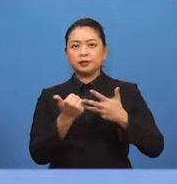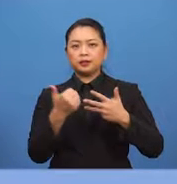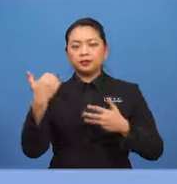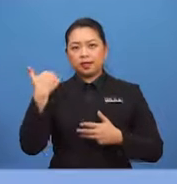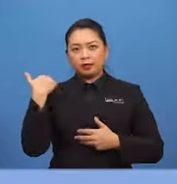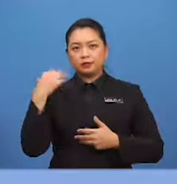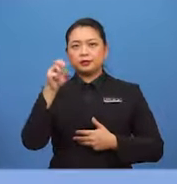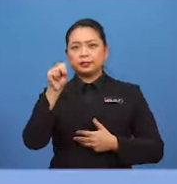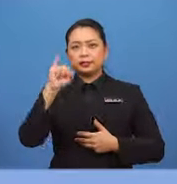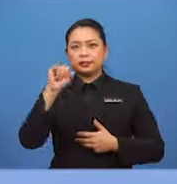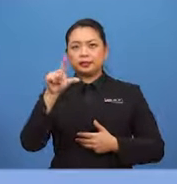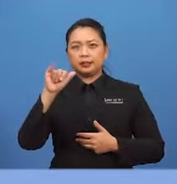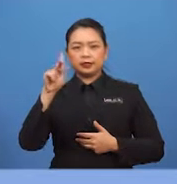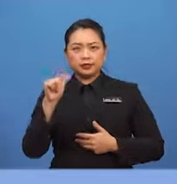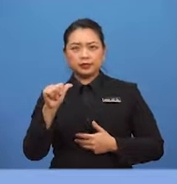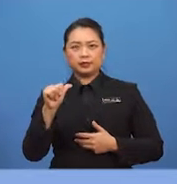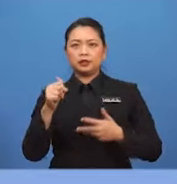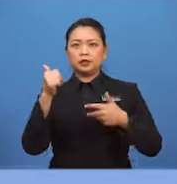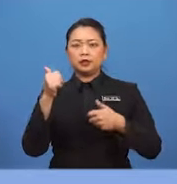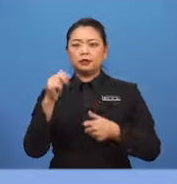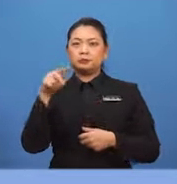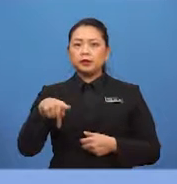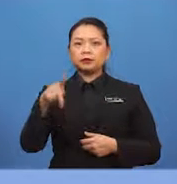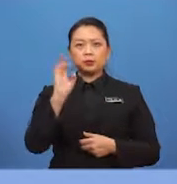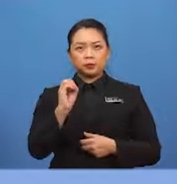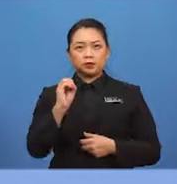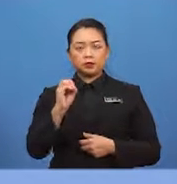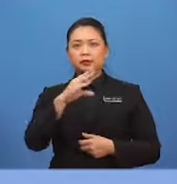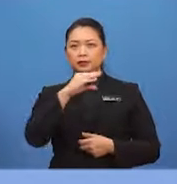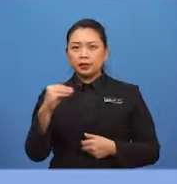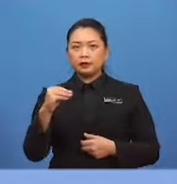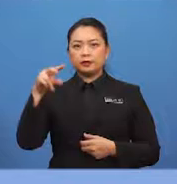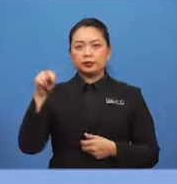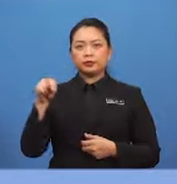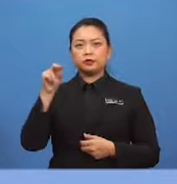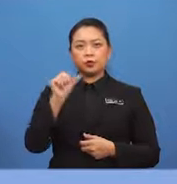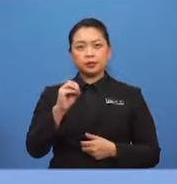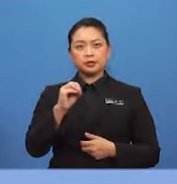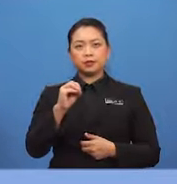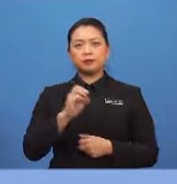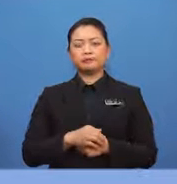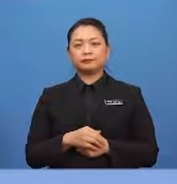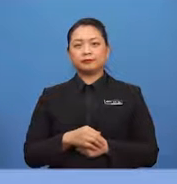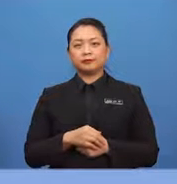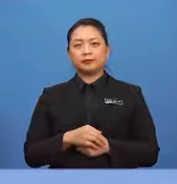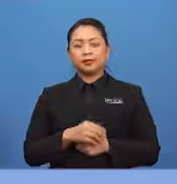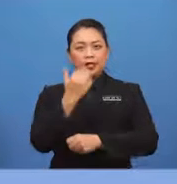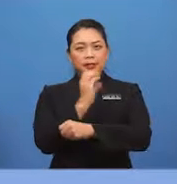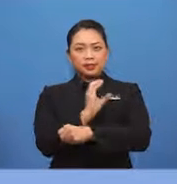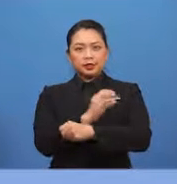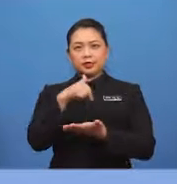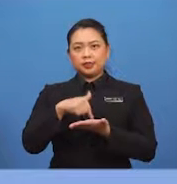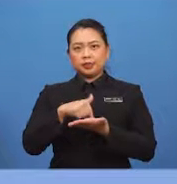komposisi silika, plumbum 2 oksida dan juga natrium oksida. Kaca